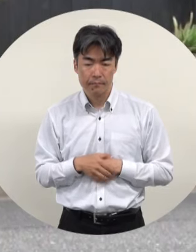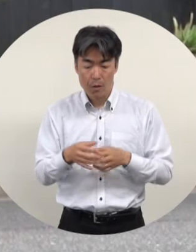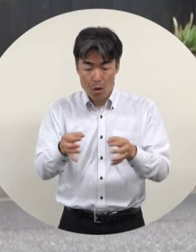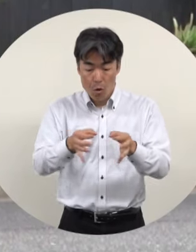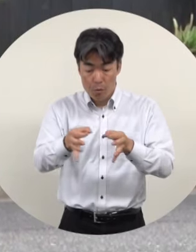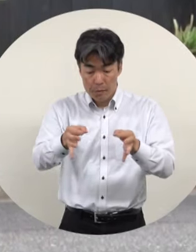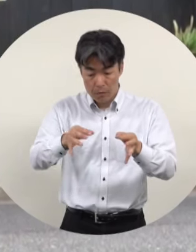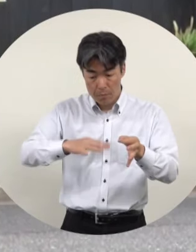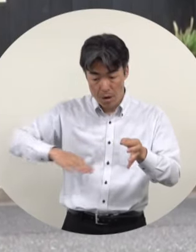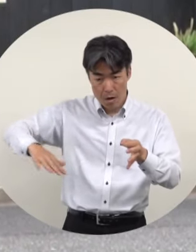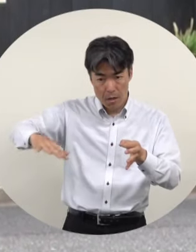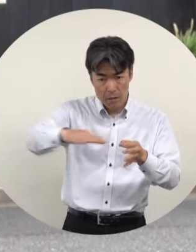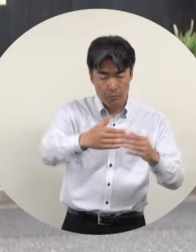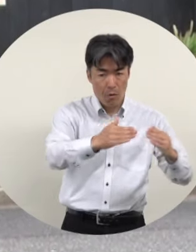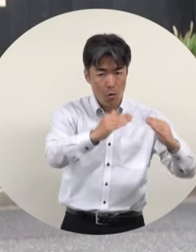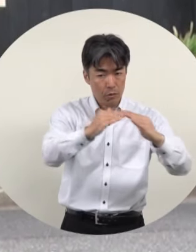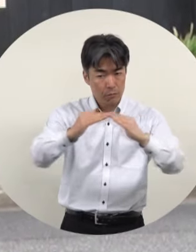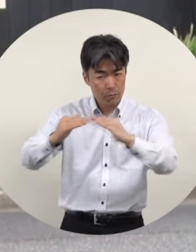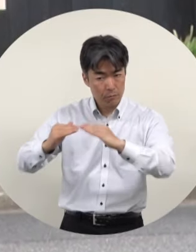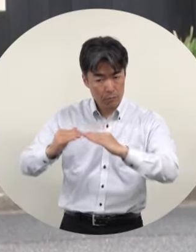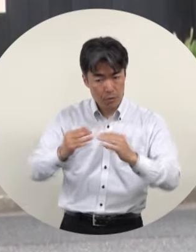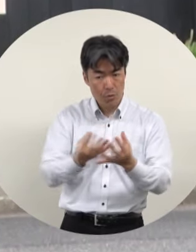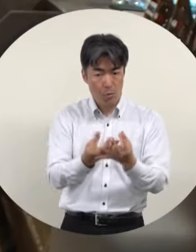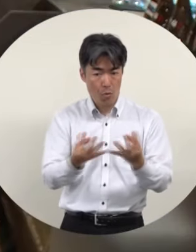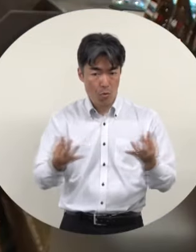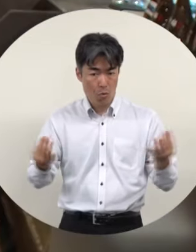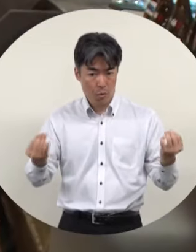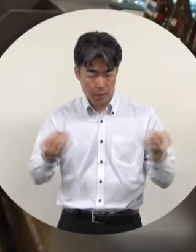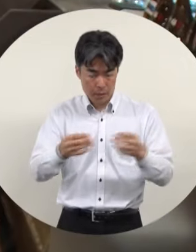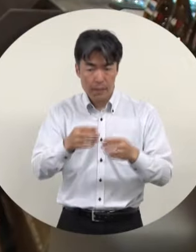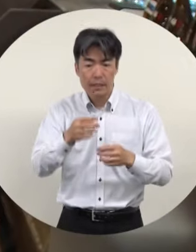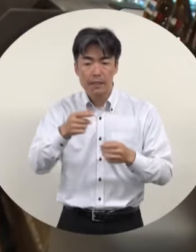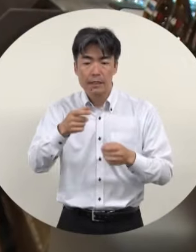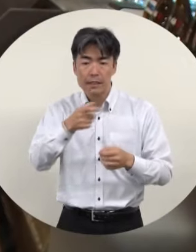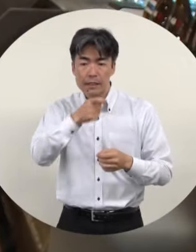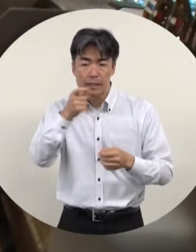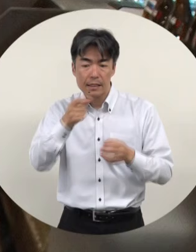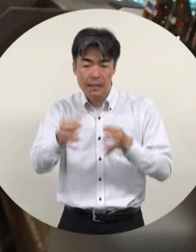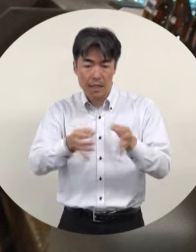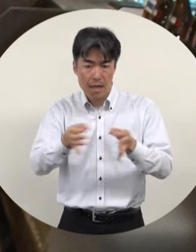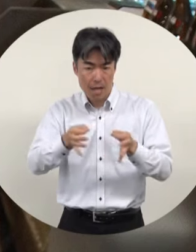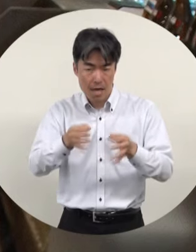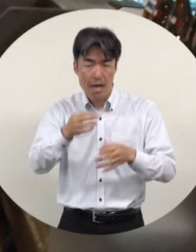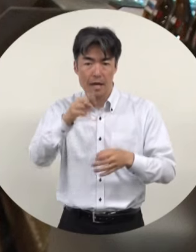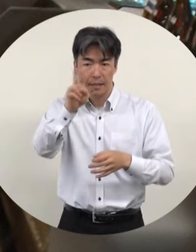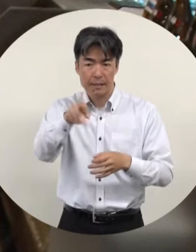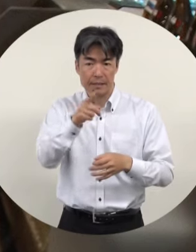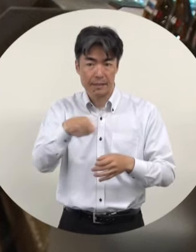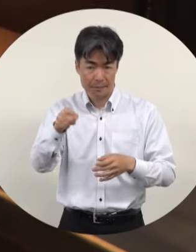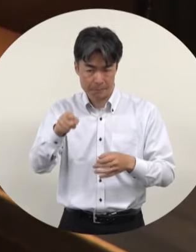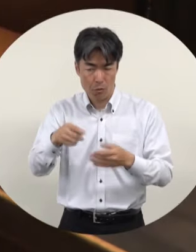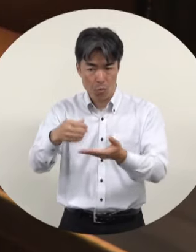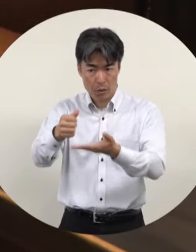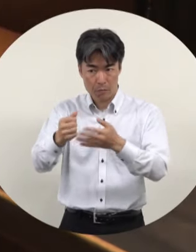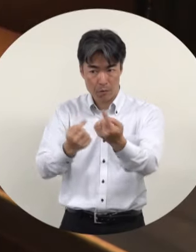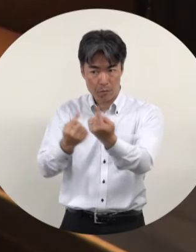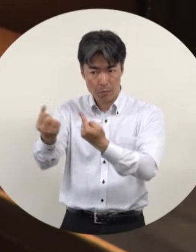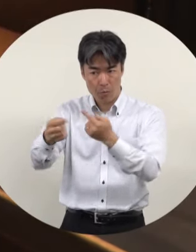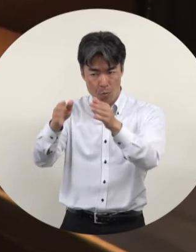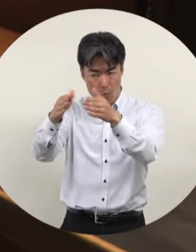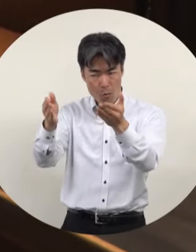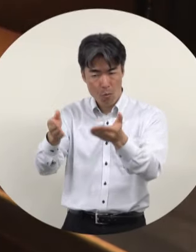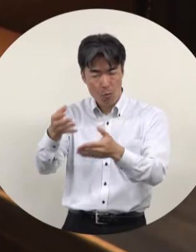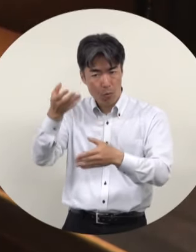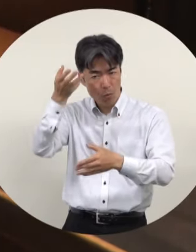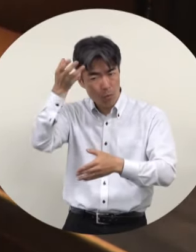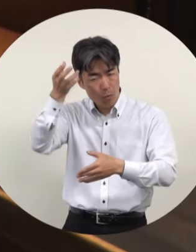住宅街にお店を構える大衆居酒屋、居酒屋リン。一体どんなお客さんが訪れるのでしょう